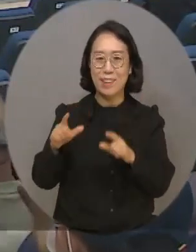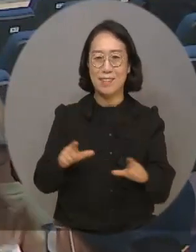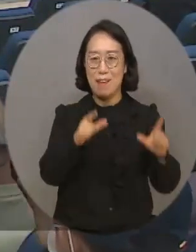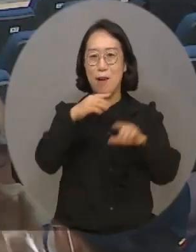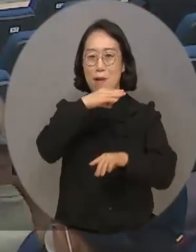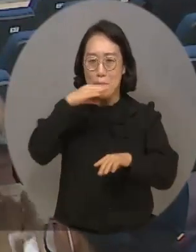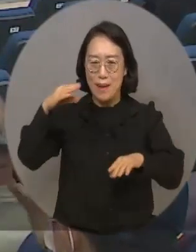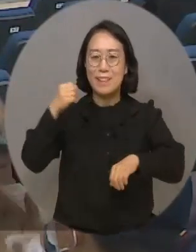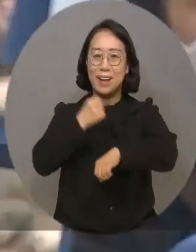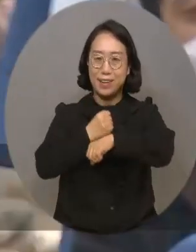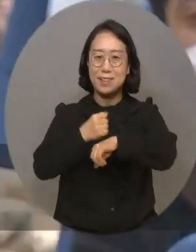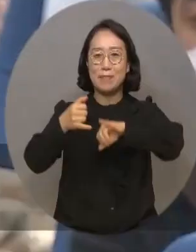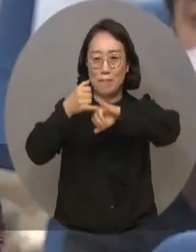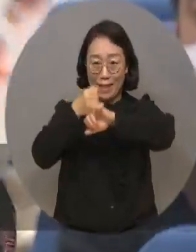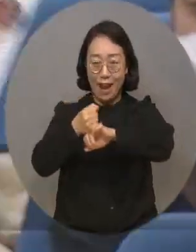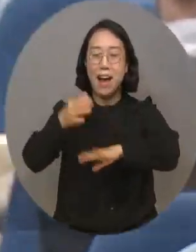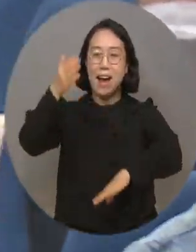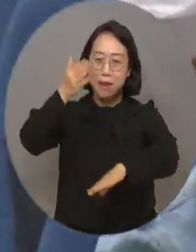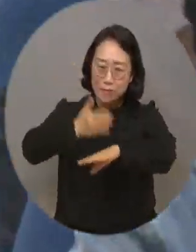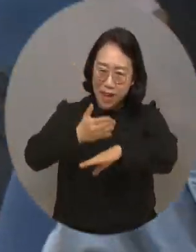생활할게요. 감사합니다.